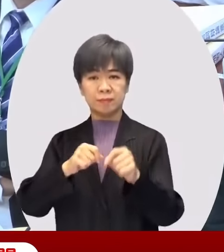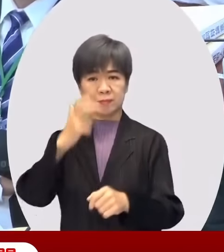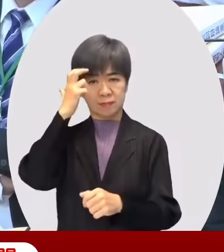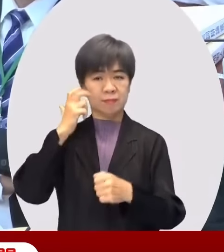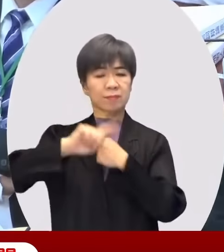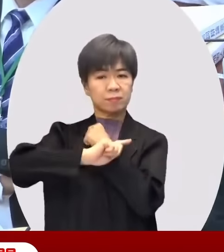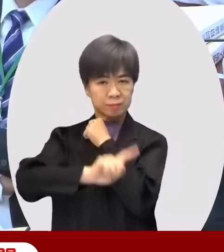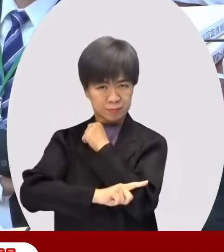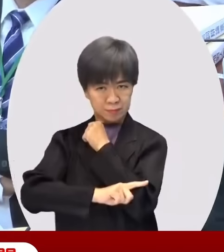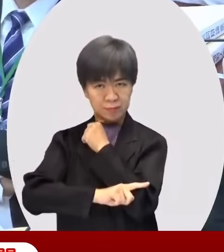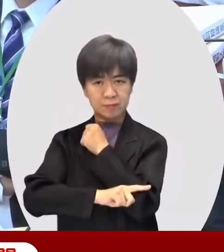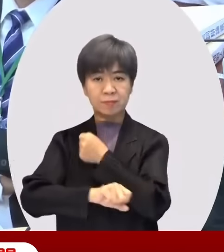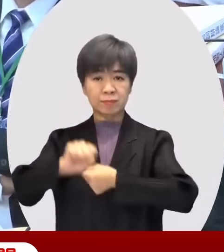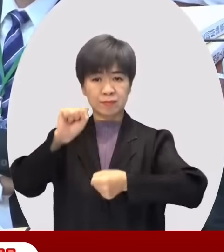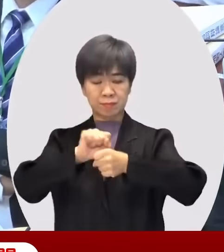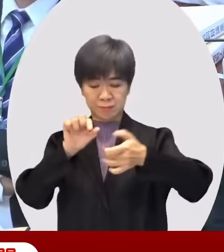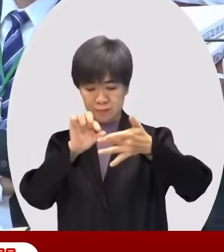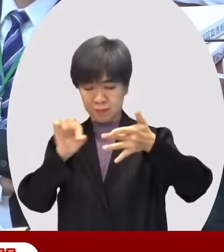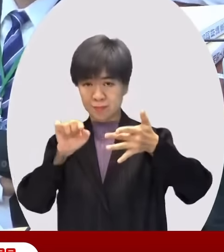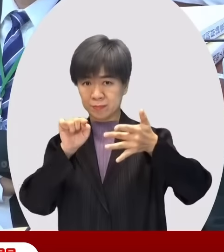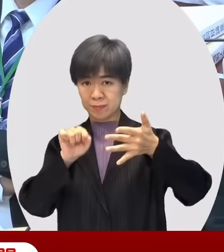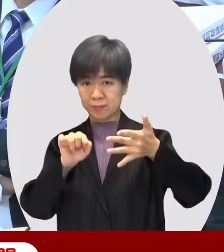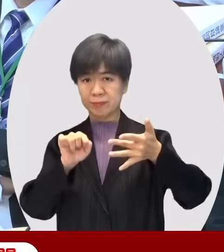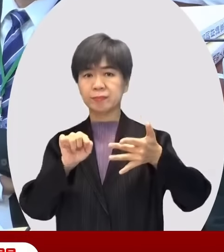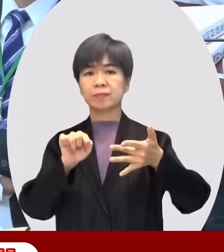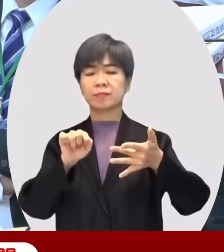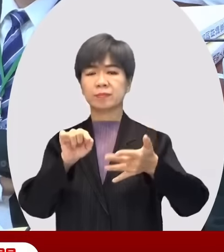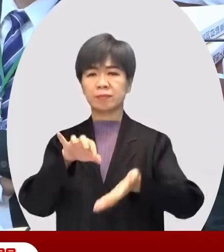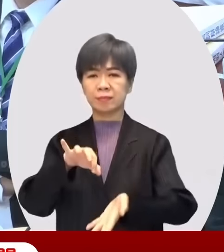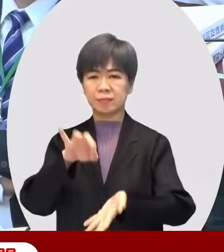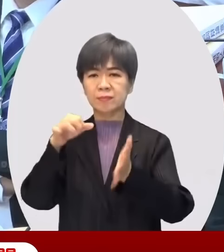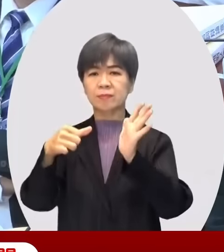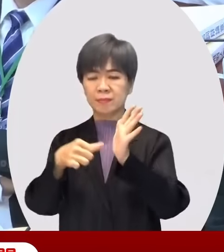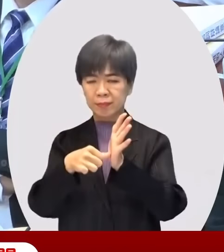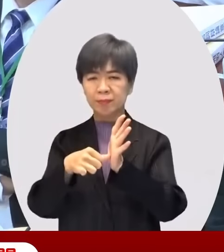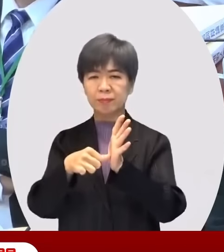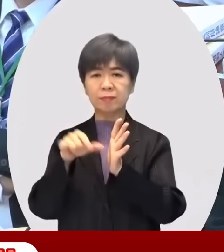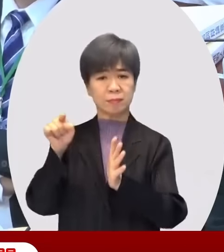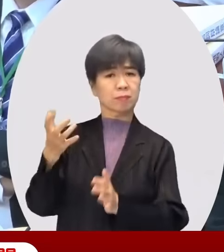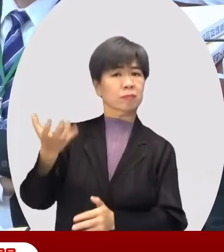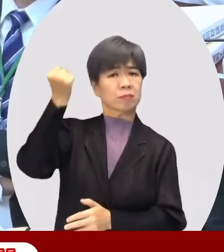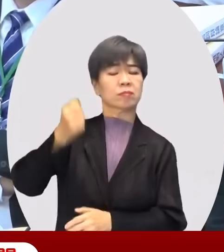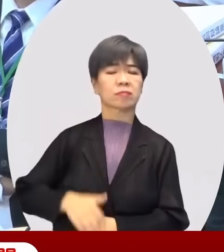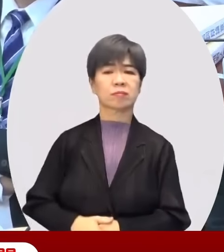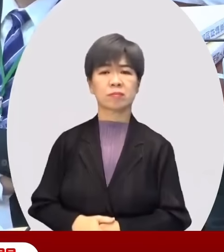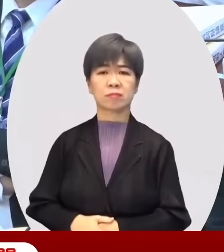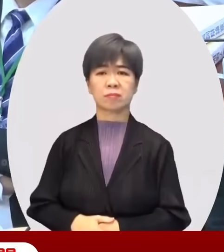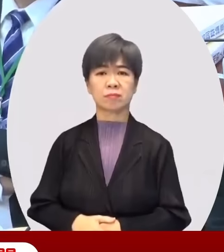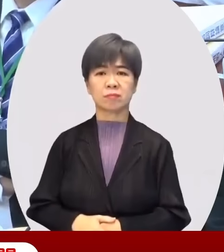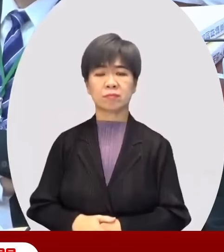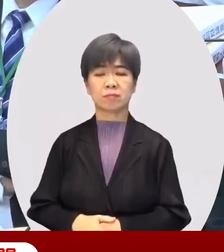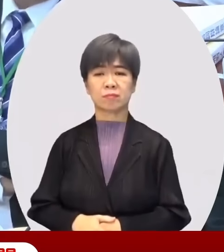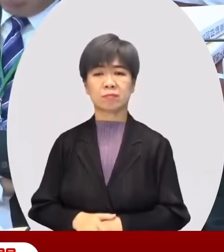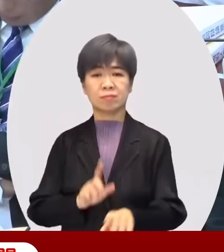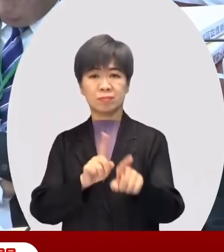照宪法增修条文的这个提名权，所以他不是依据立法院职